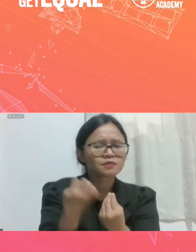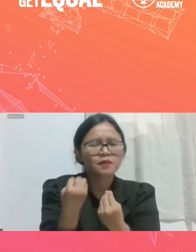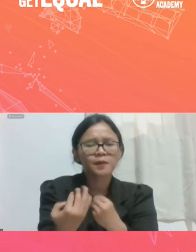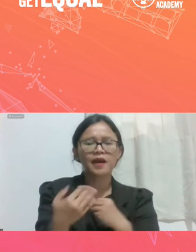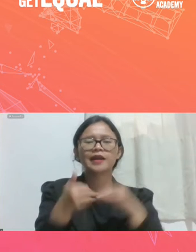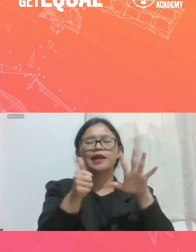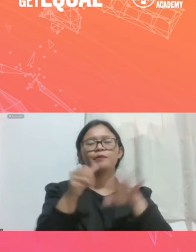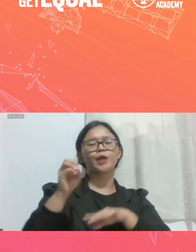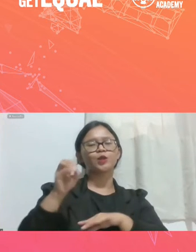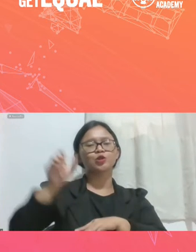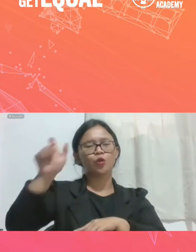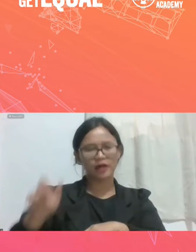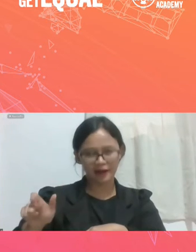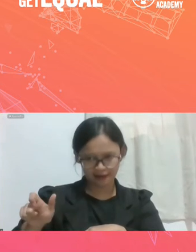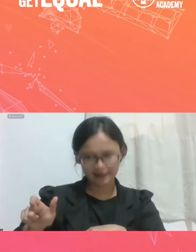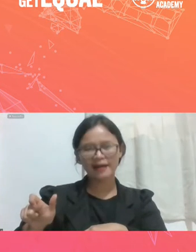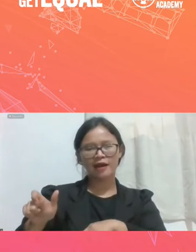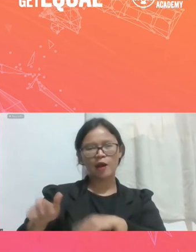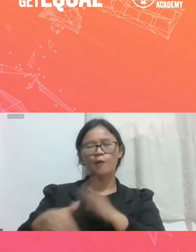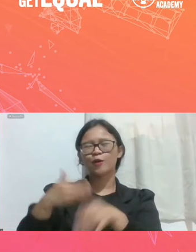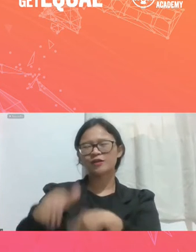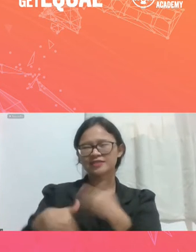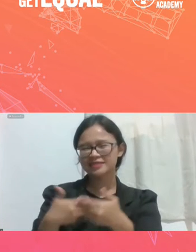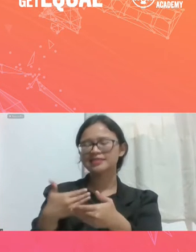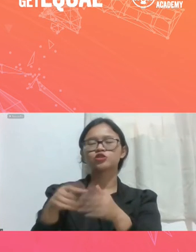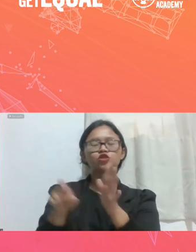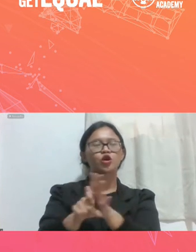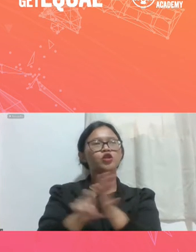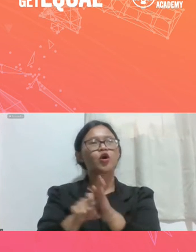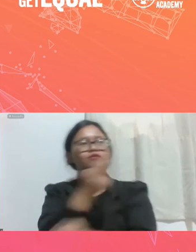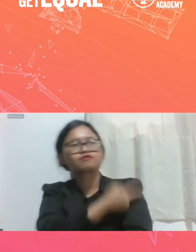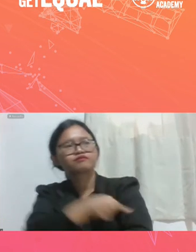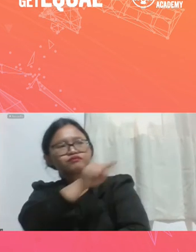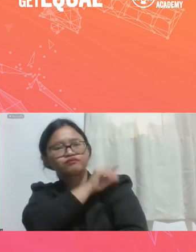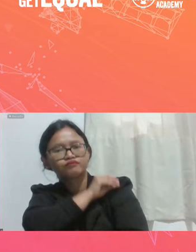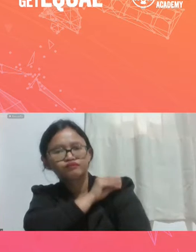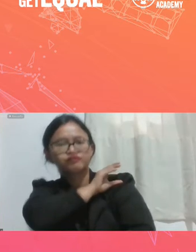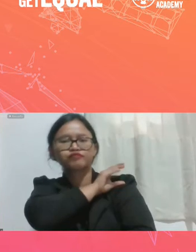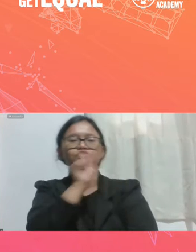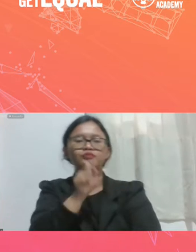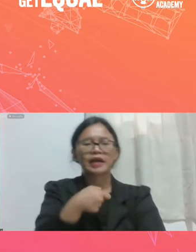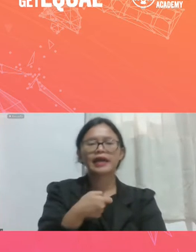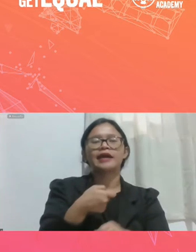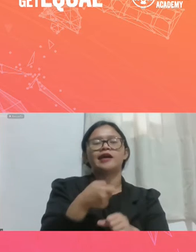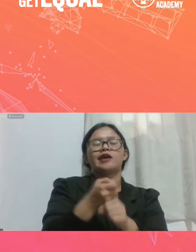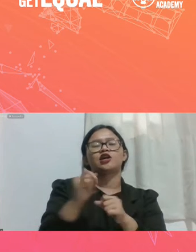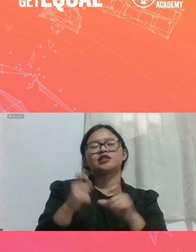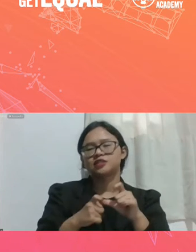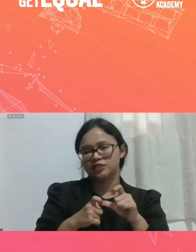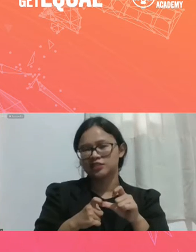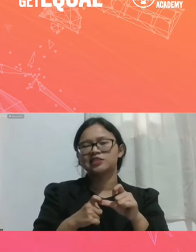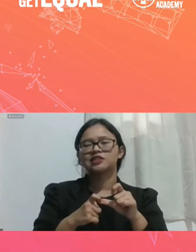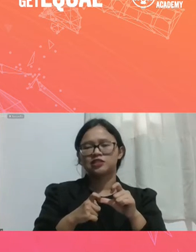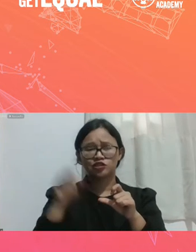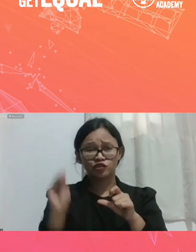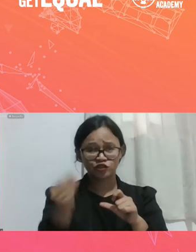yang telah melalui berbagai proses, diantaranya peningkatan kapasitas melalui Girls Leadership Class, mentoring, dan